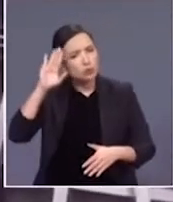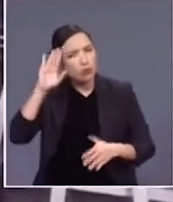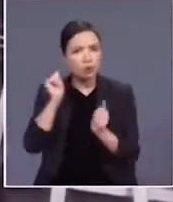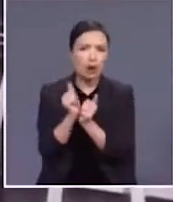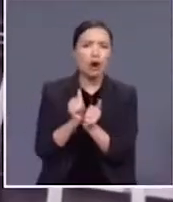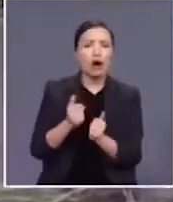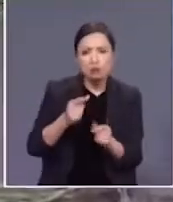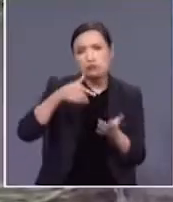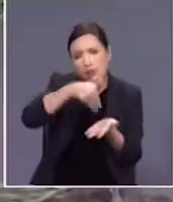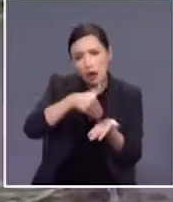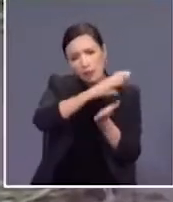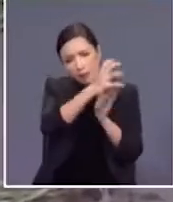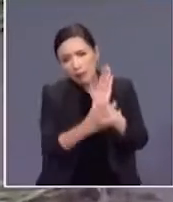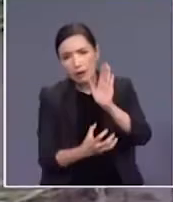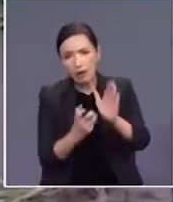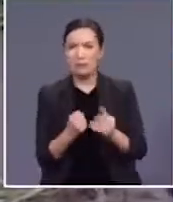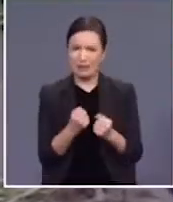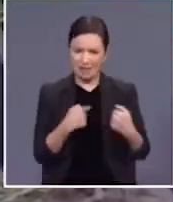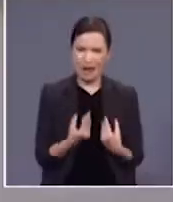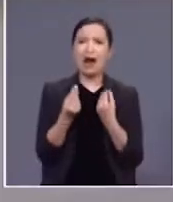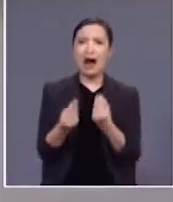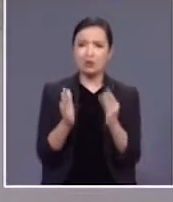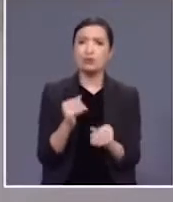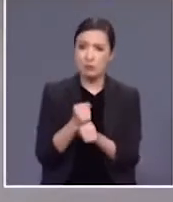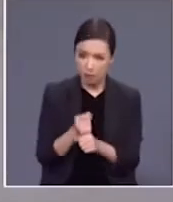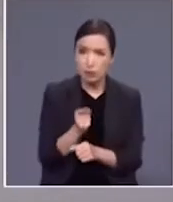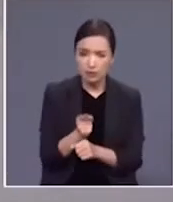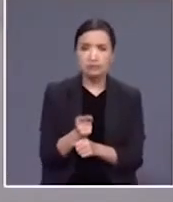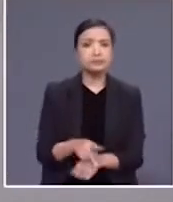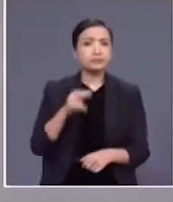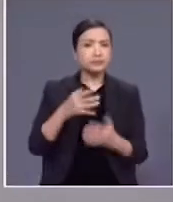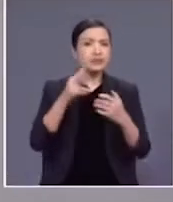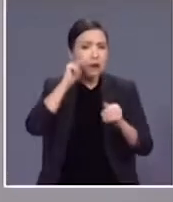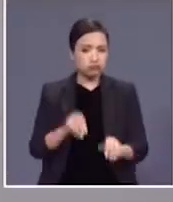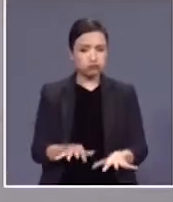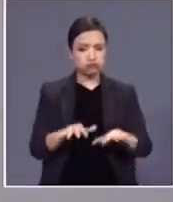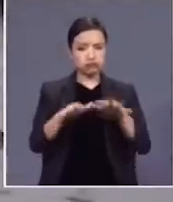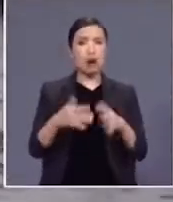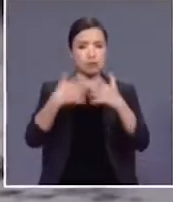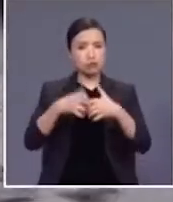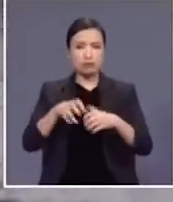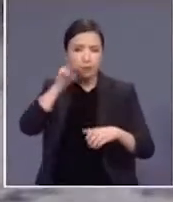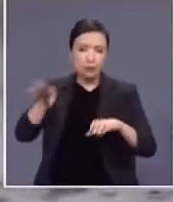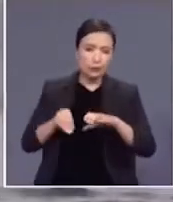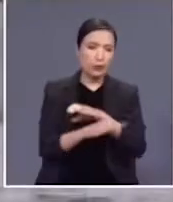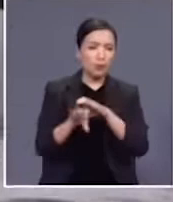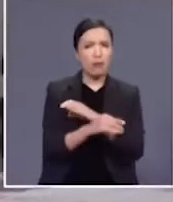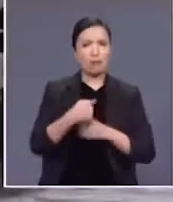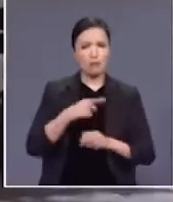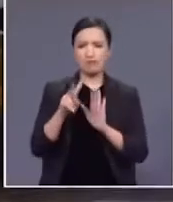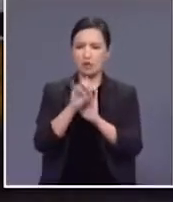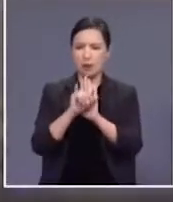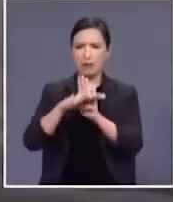วนกลางส่วนภูมิภาคส่วนท้องถิ่นส่วนการเร่งระบายน้ำออกนอกพื้นที่น้ำท่วมนั้นผมได้มอบนโยบายให้หน่วยงานที่เกี่ยวข้อง